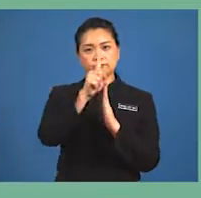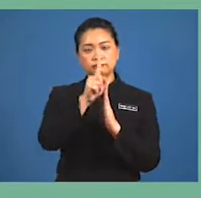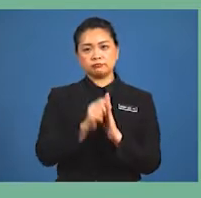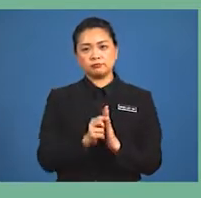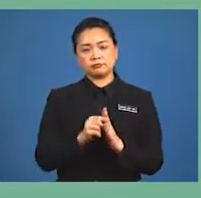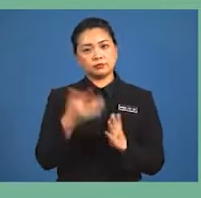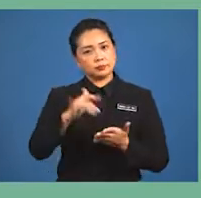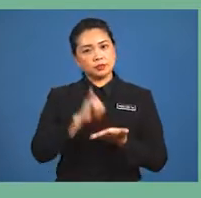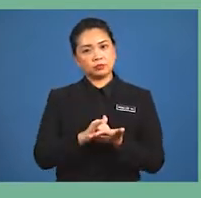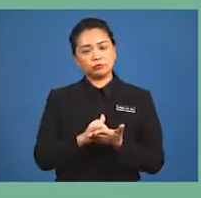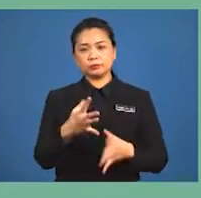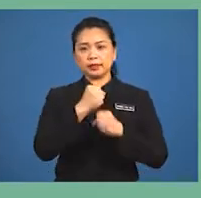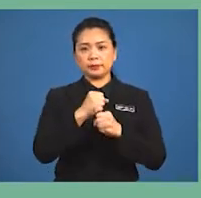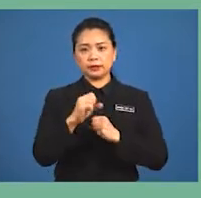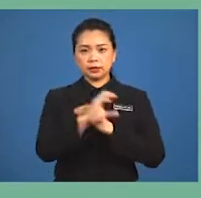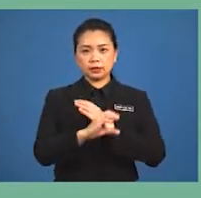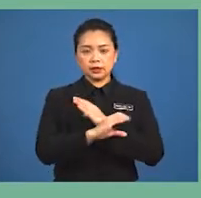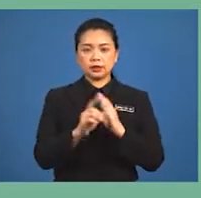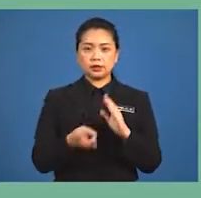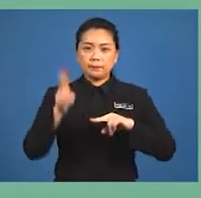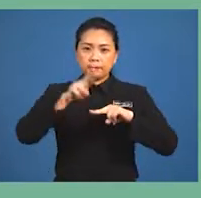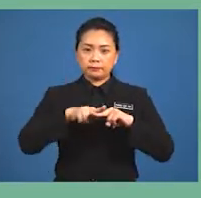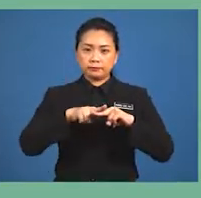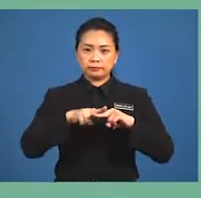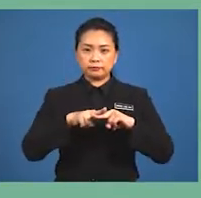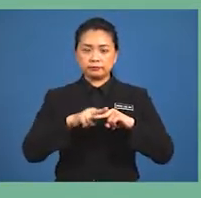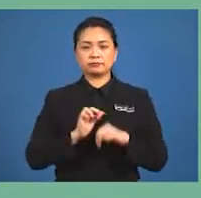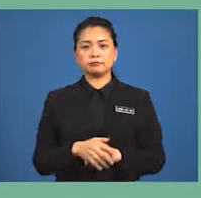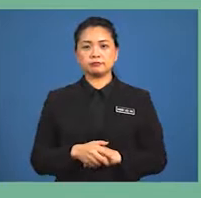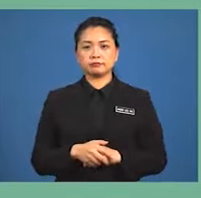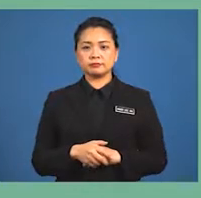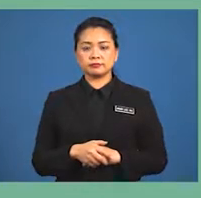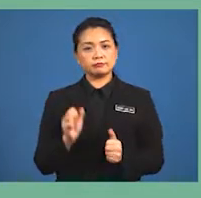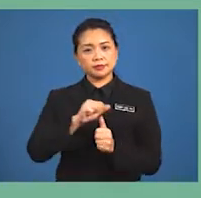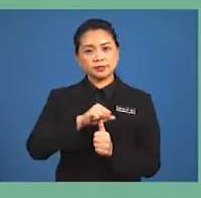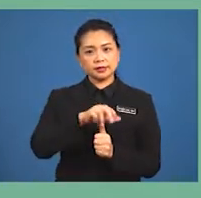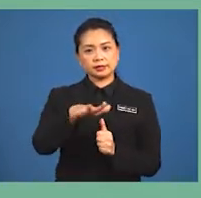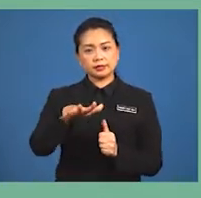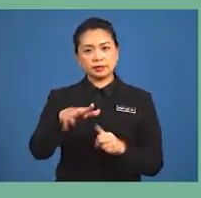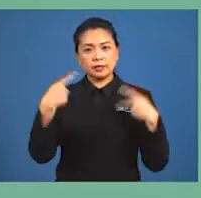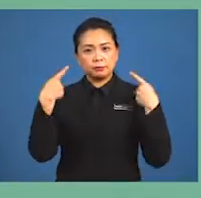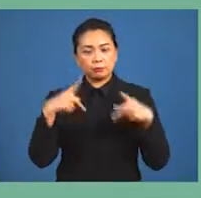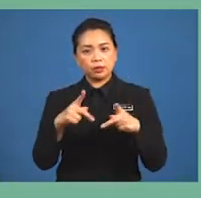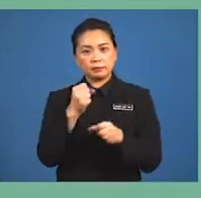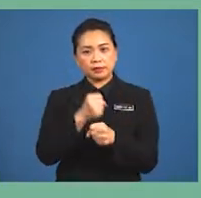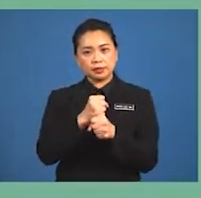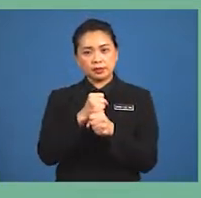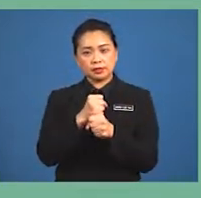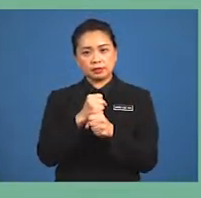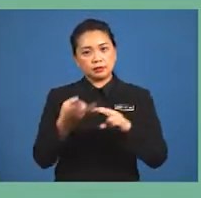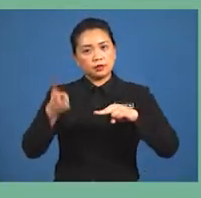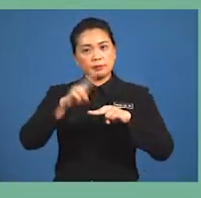seterusnya pendapatan negara meningkat dan permintaan aggregate juga meningkat. Kesannya, peluang pekerjaan